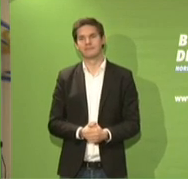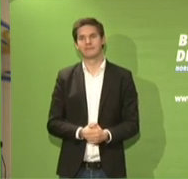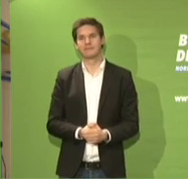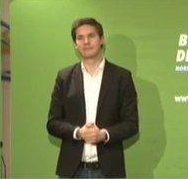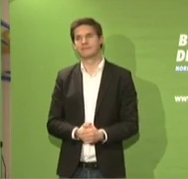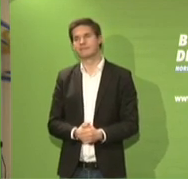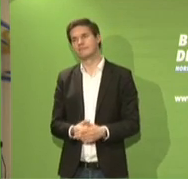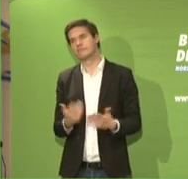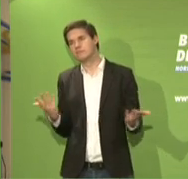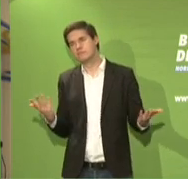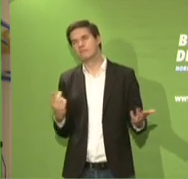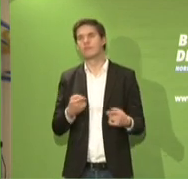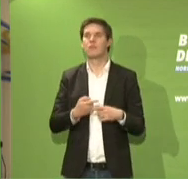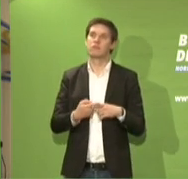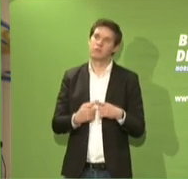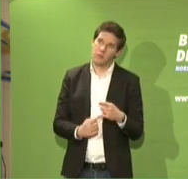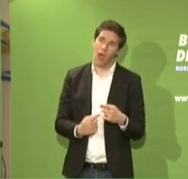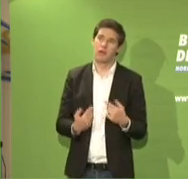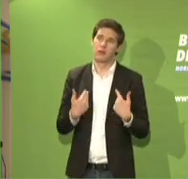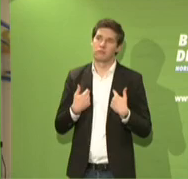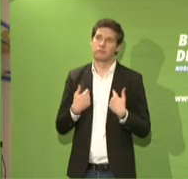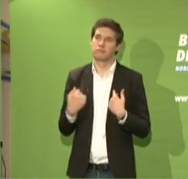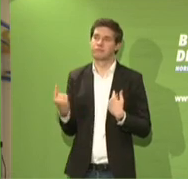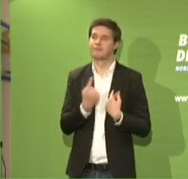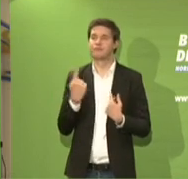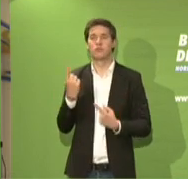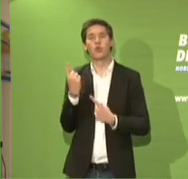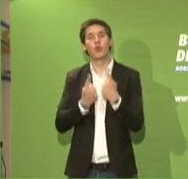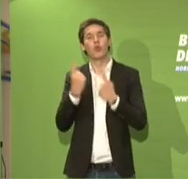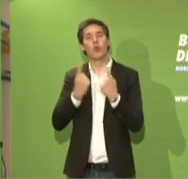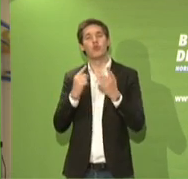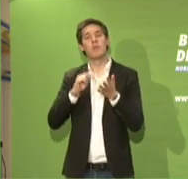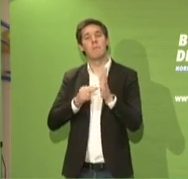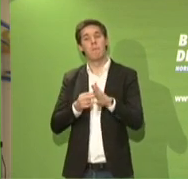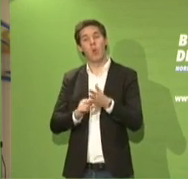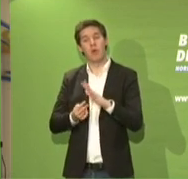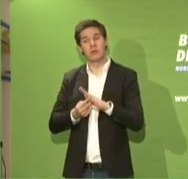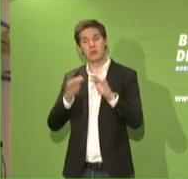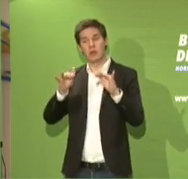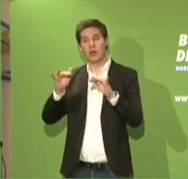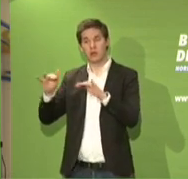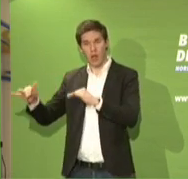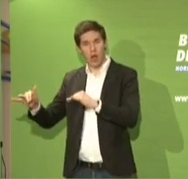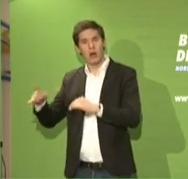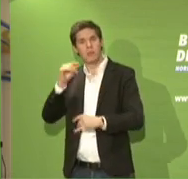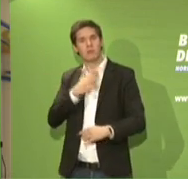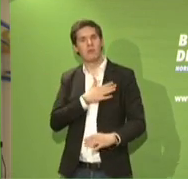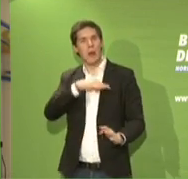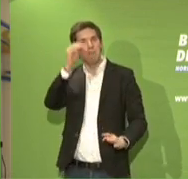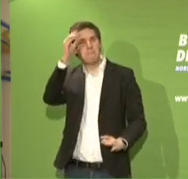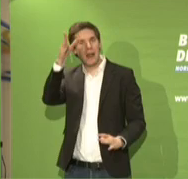Und zum Teil war es auch die Politik der Grünen, die mir den Bildungsaufstieg und das Emanzipieren aus einem vorgezeichneten